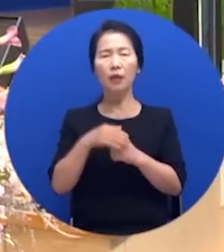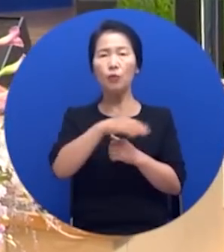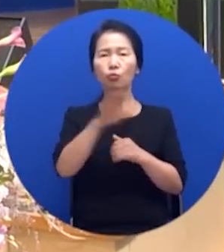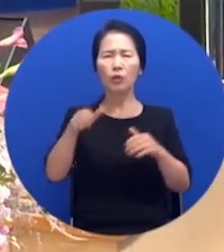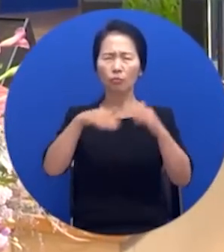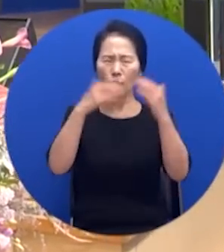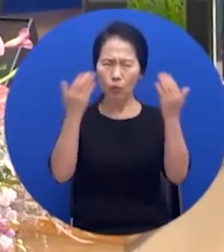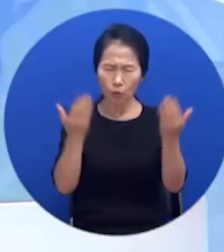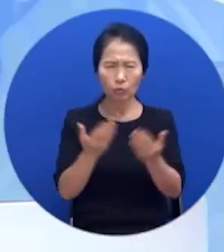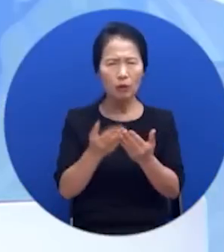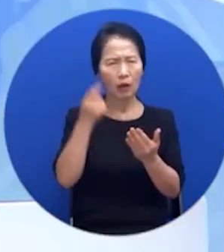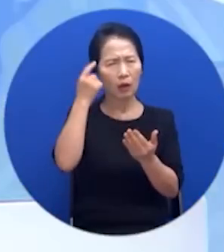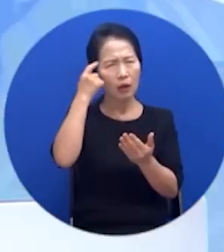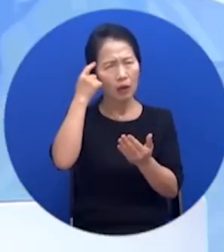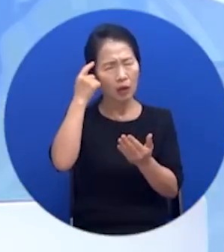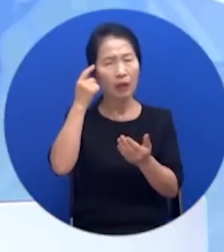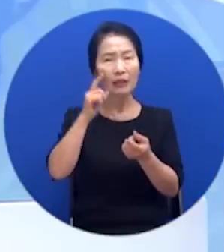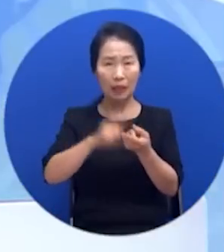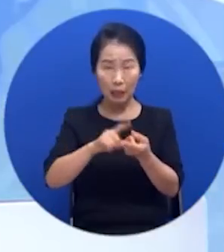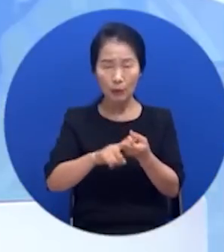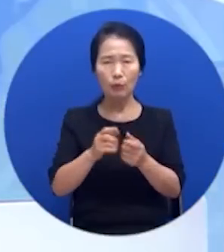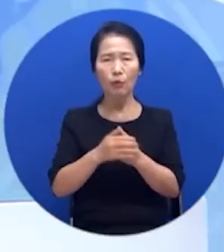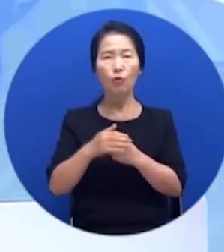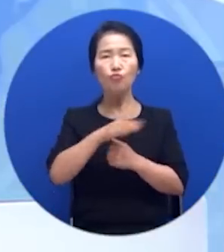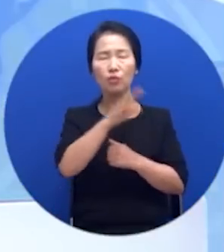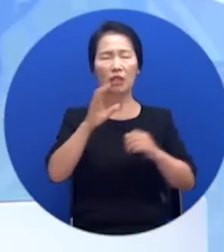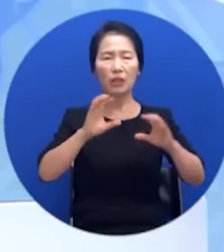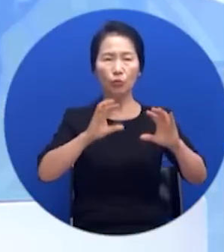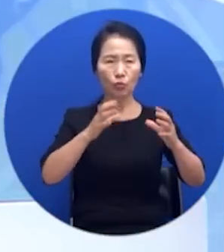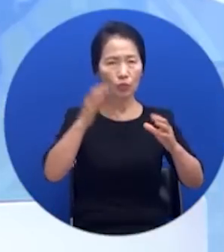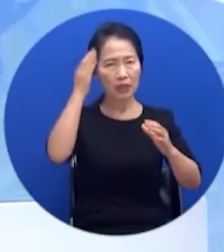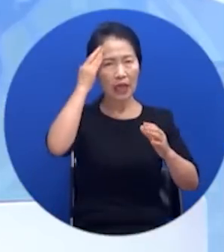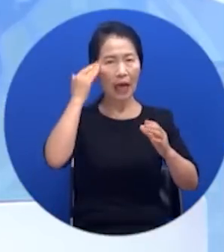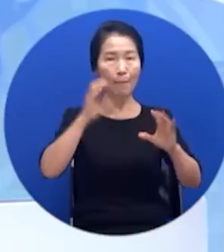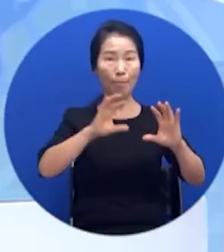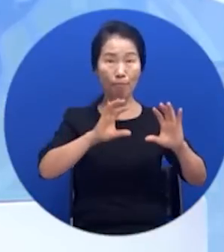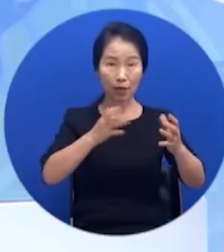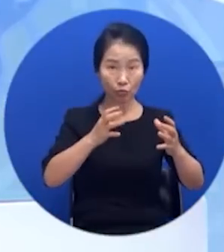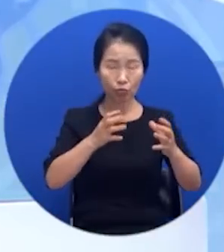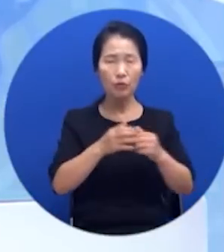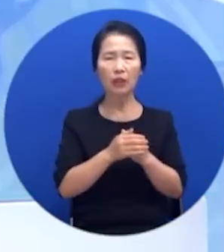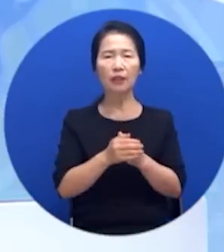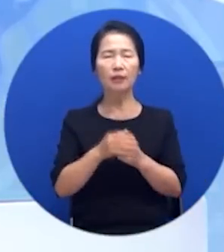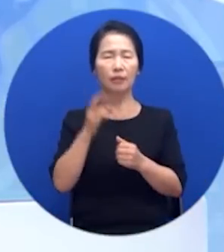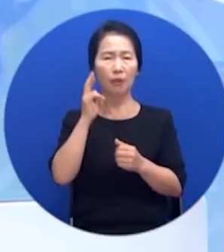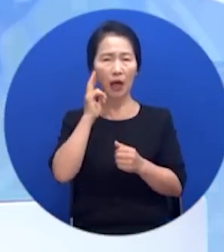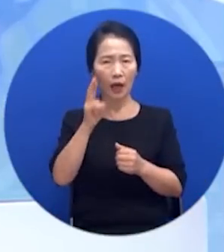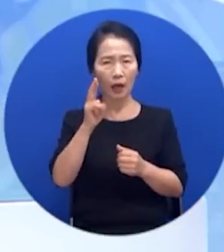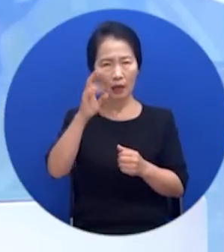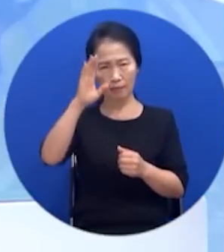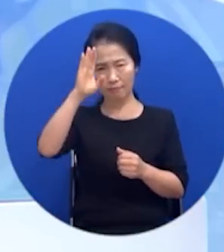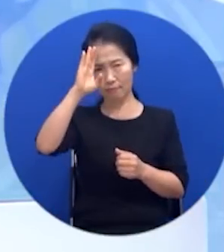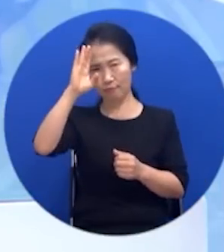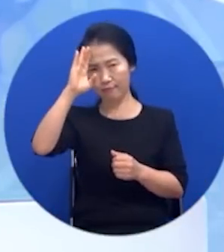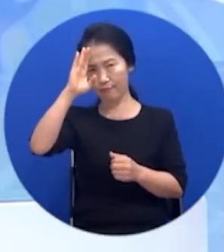모두가 주지하는 대로 우리 조국 대한민국은 심각하게